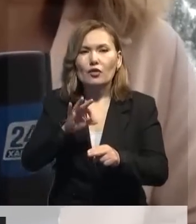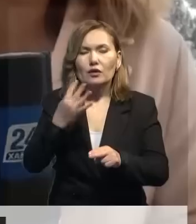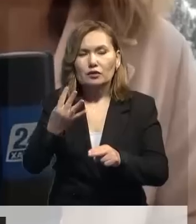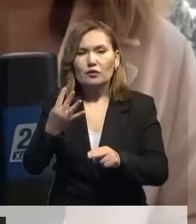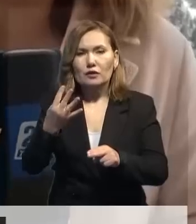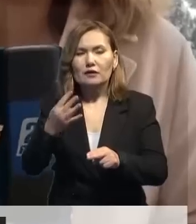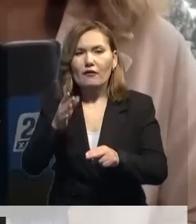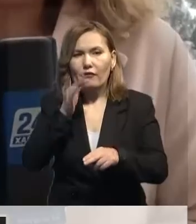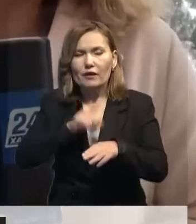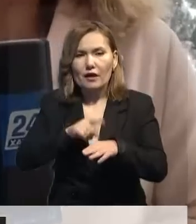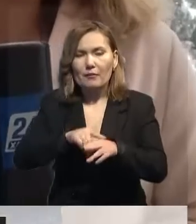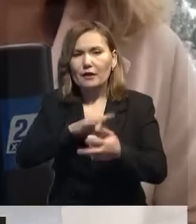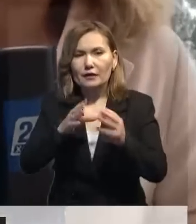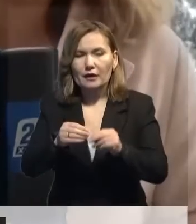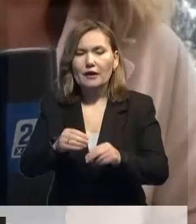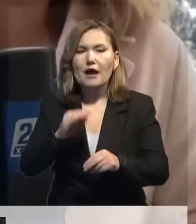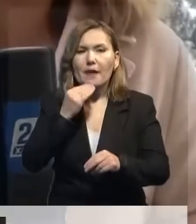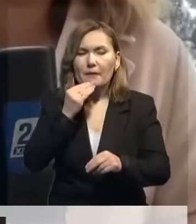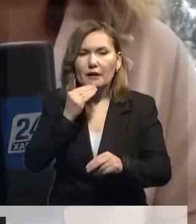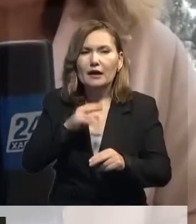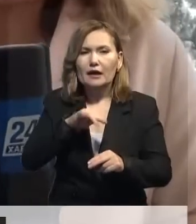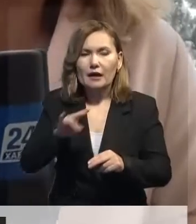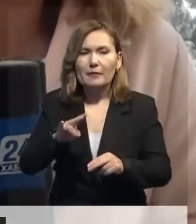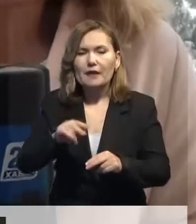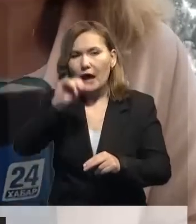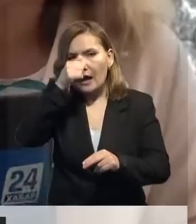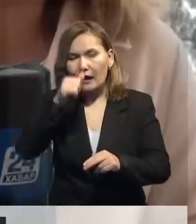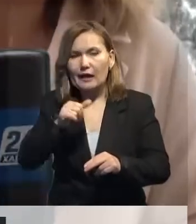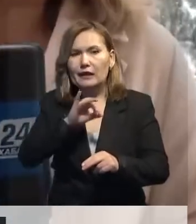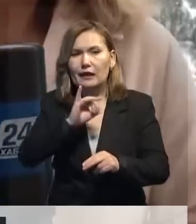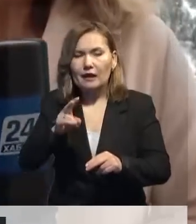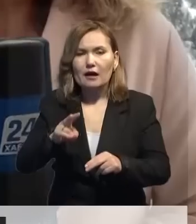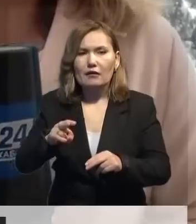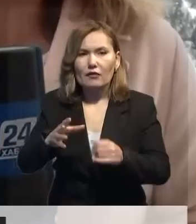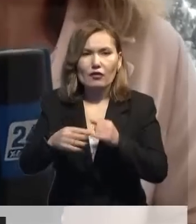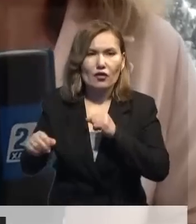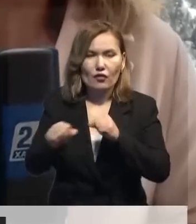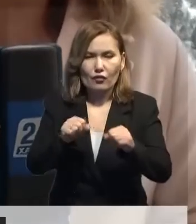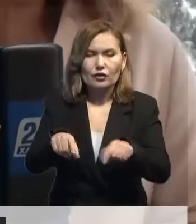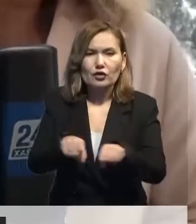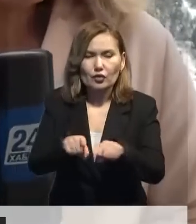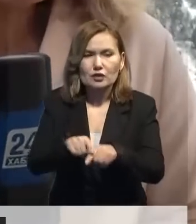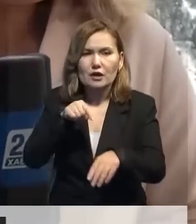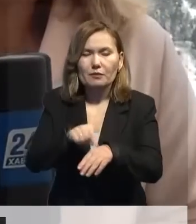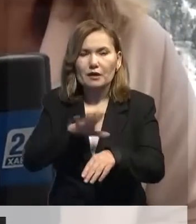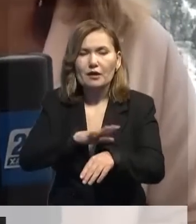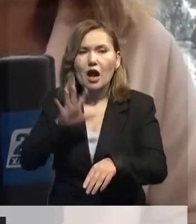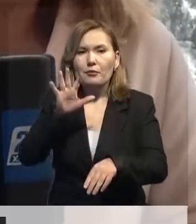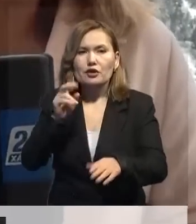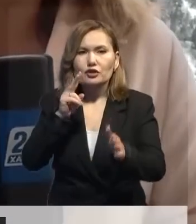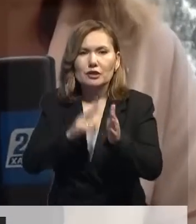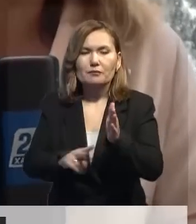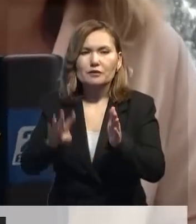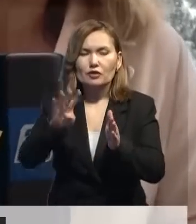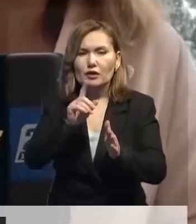балдық жер сілкінісі Сирия, Мысыр, Ливан, солтүстік Кипр, Грекия мен Иракта да сезілді. Сириядағы жер сілкінісінен 574 адам